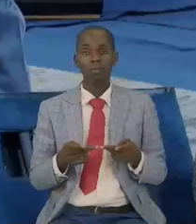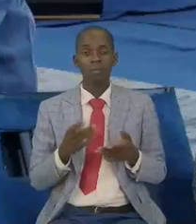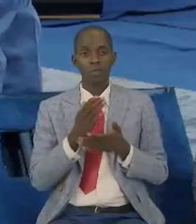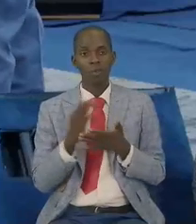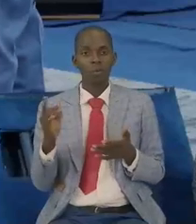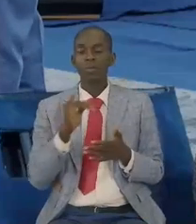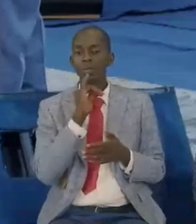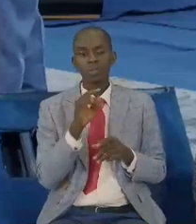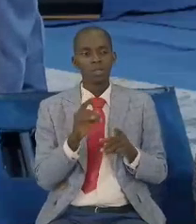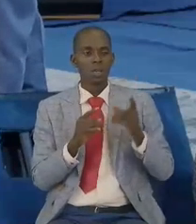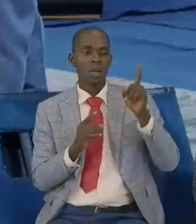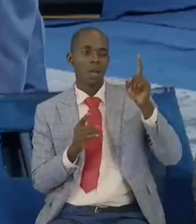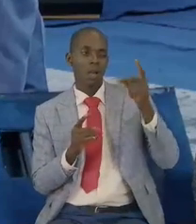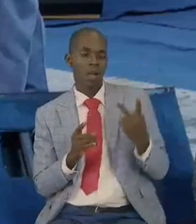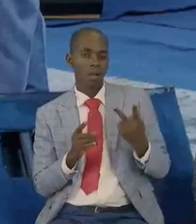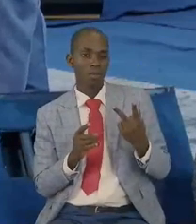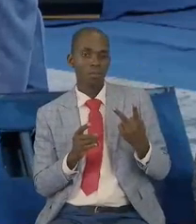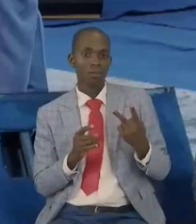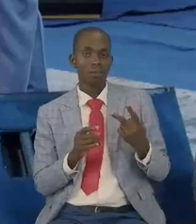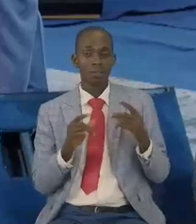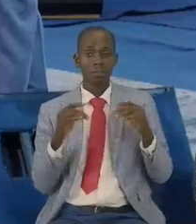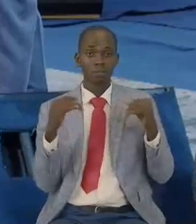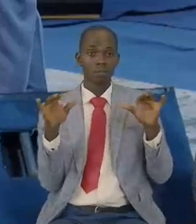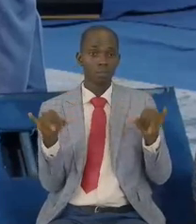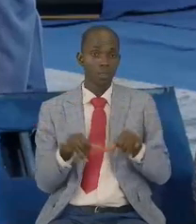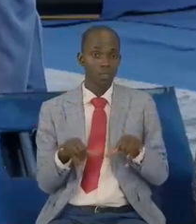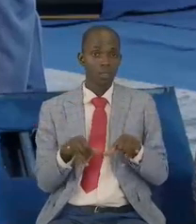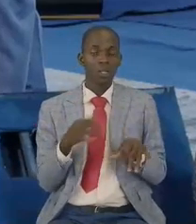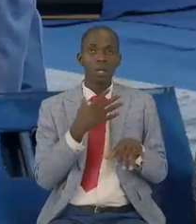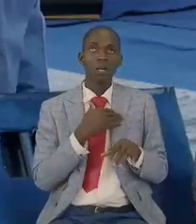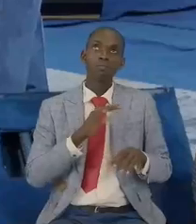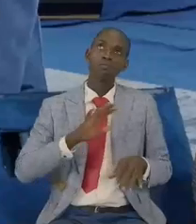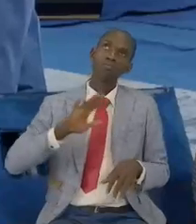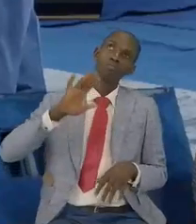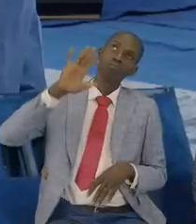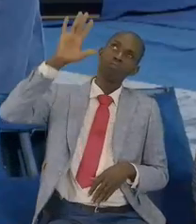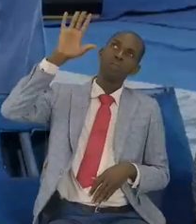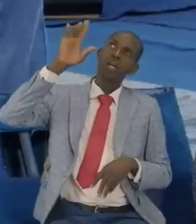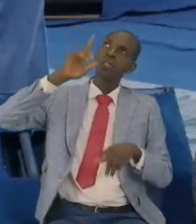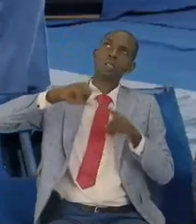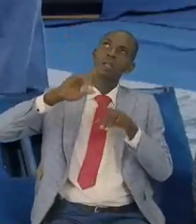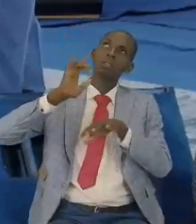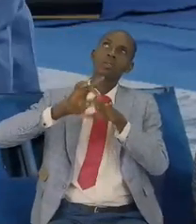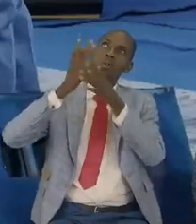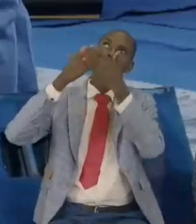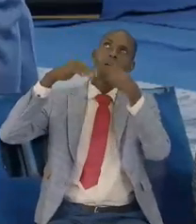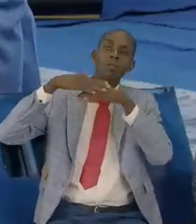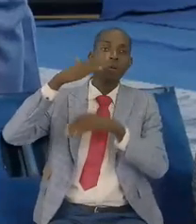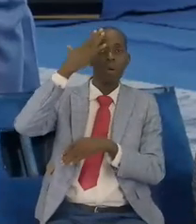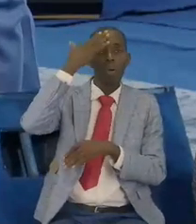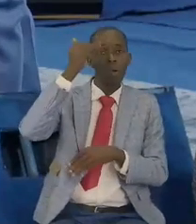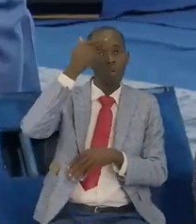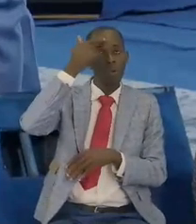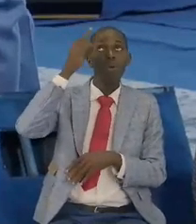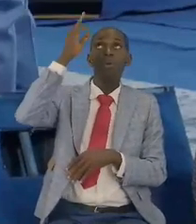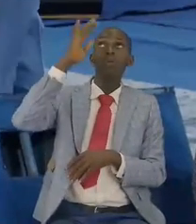taille moyenne et quand il lève sa main, il ne peut pas toucher le ciel. Parce que Dieu est replacé là-bas. Et